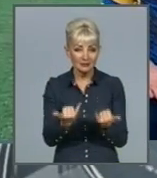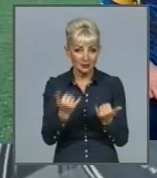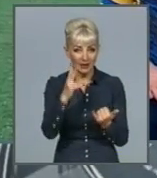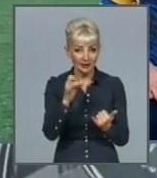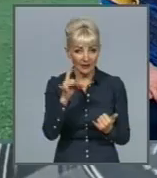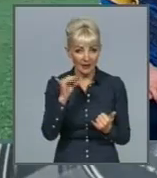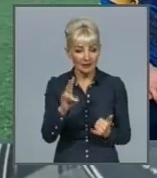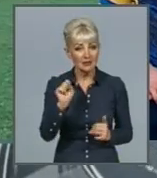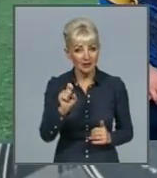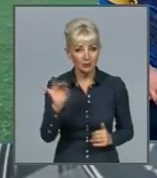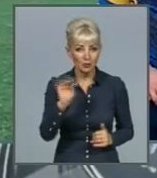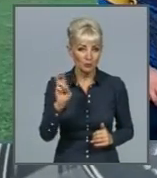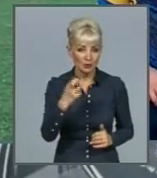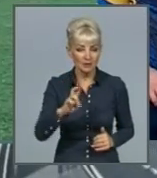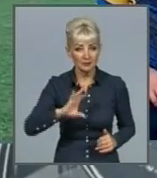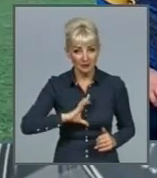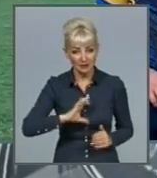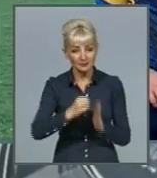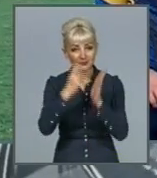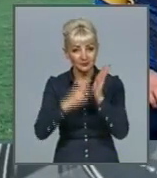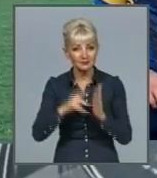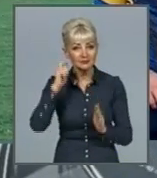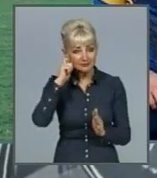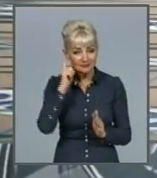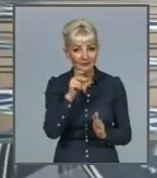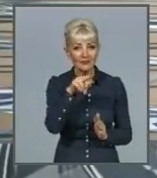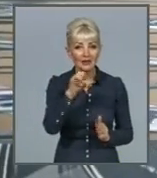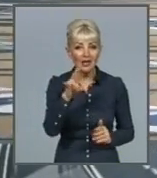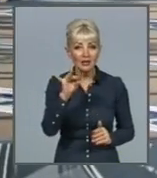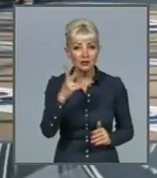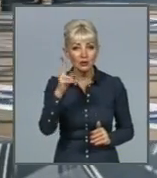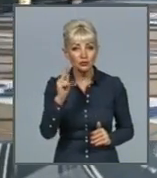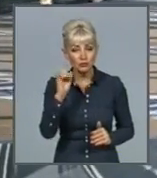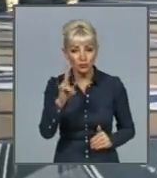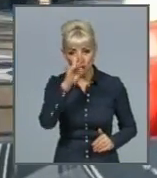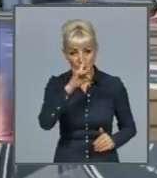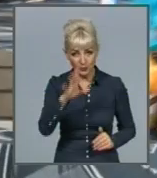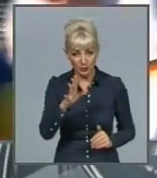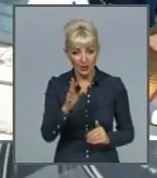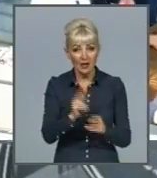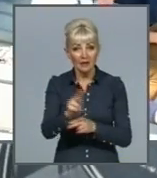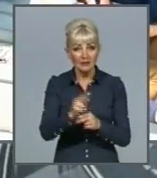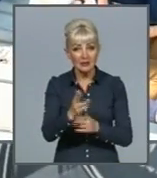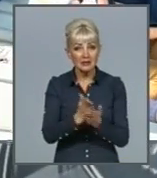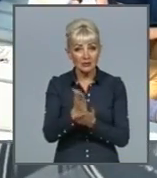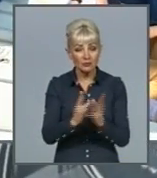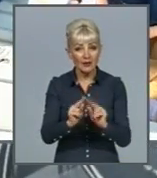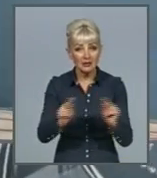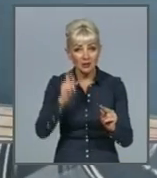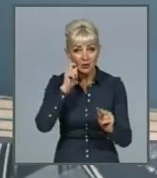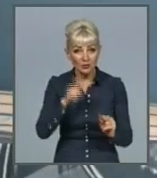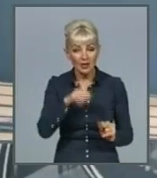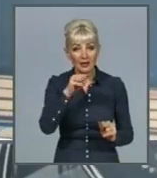бронзовую медали. 18-летний Богдан Данильчук стал чемпионом. Подопечный заслуженного тренера Украины Сергея Телицына